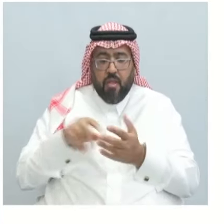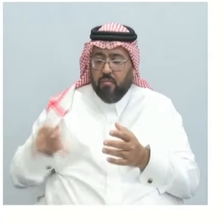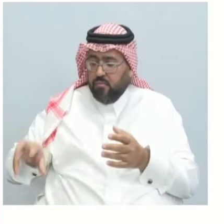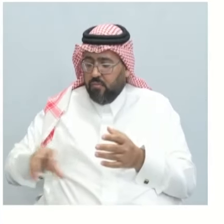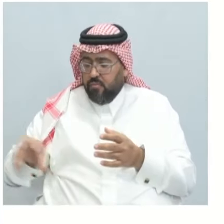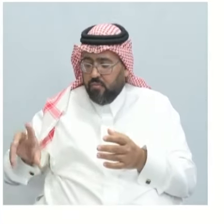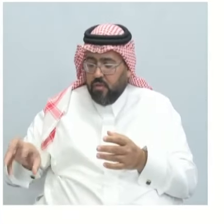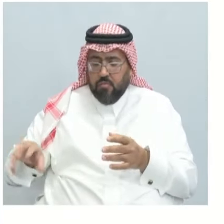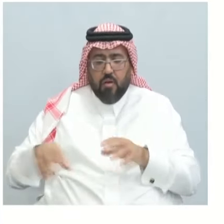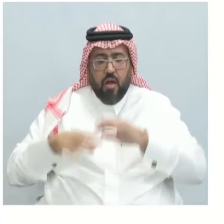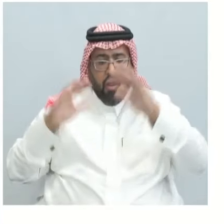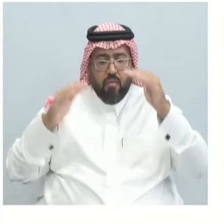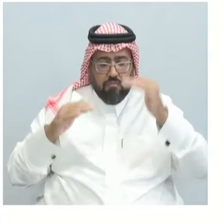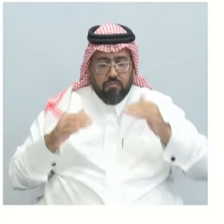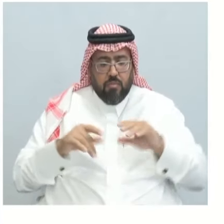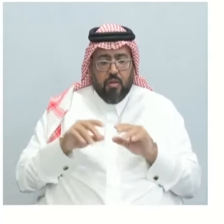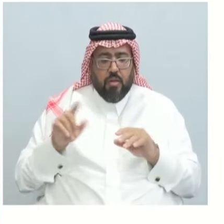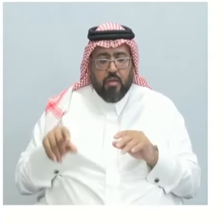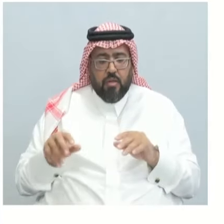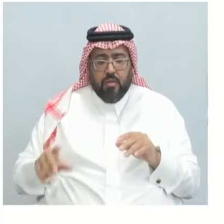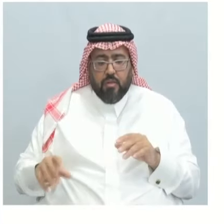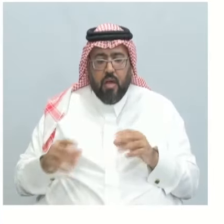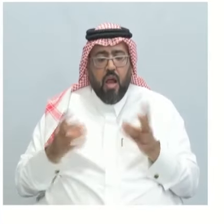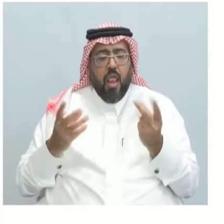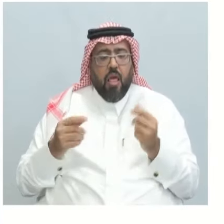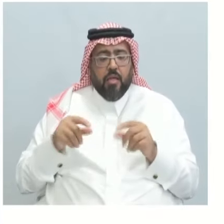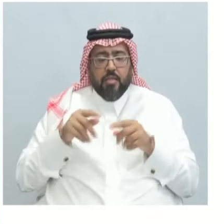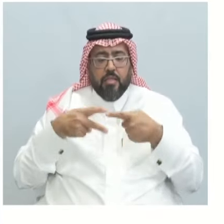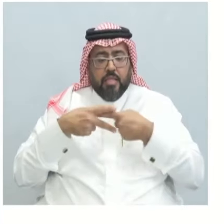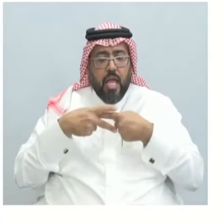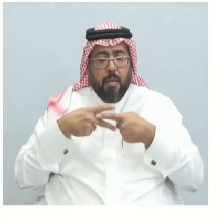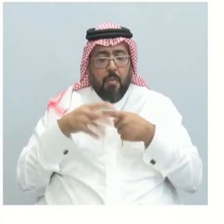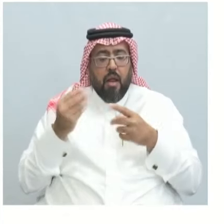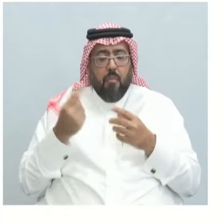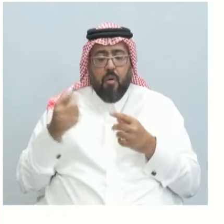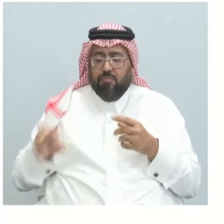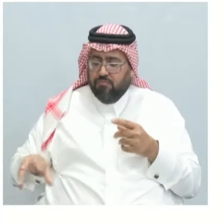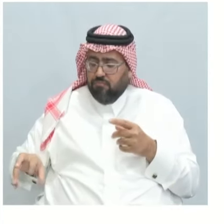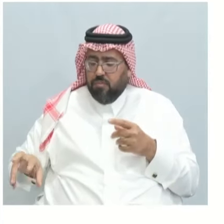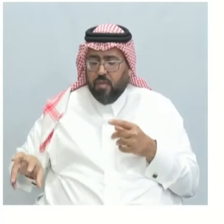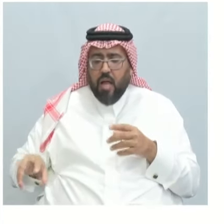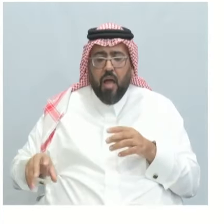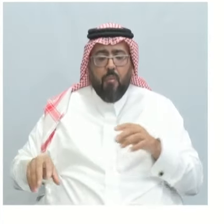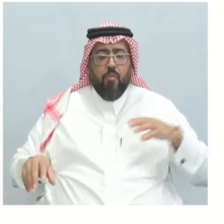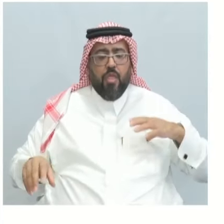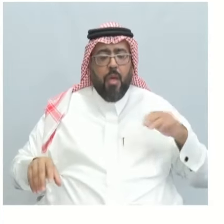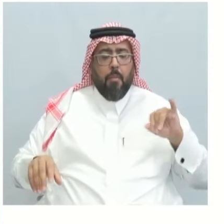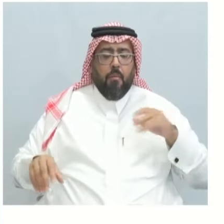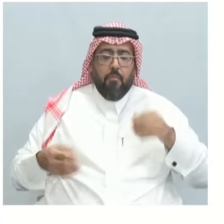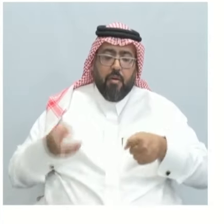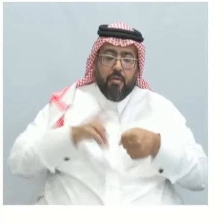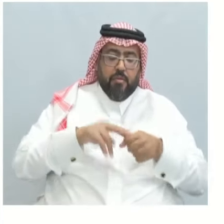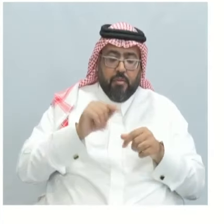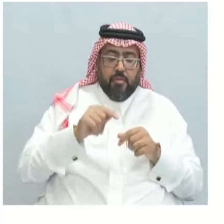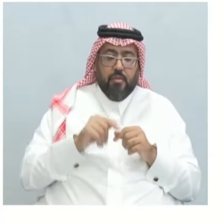من شريط المهام كما يشير اليه السهم رقم واحد ثم اضغط على مدير المهام كما